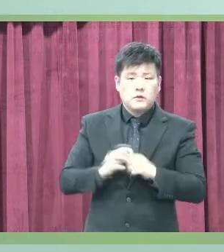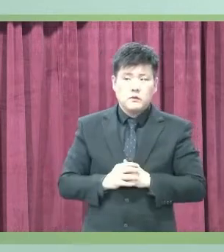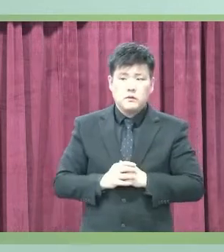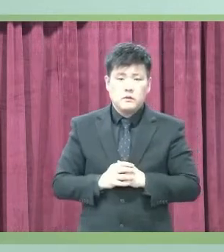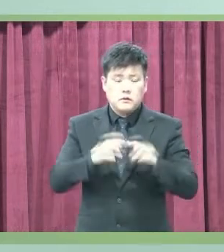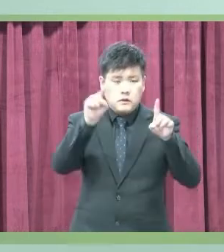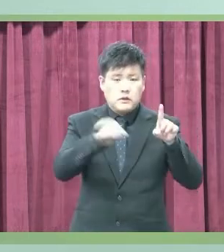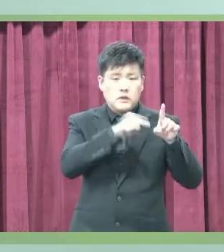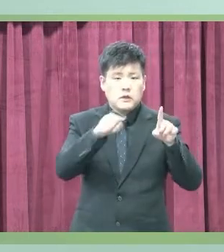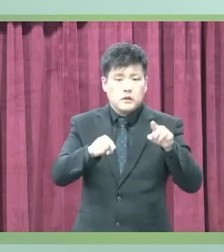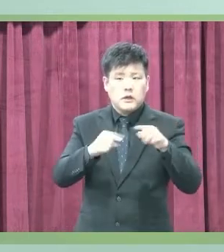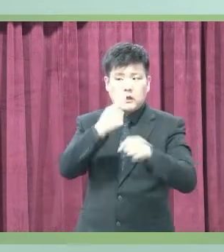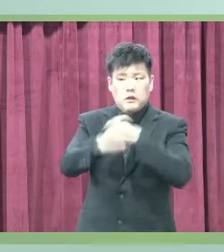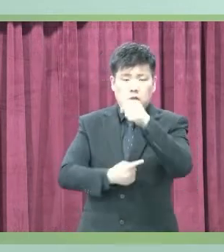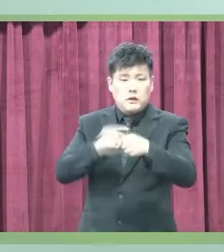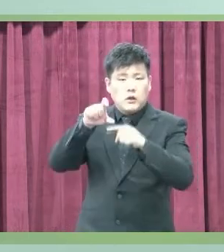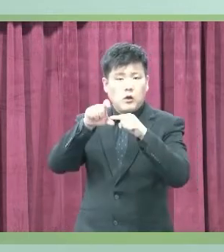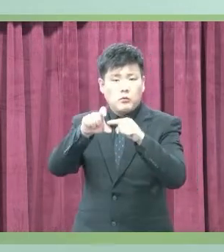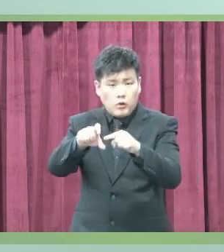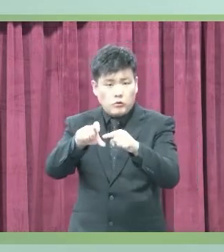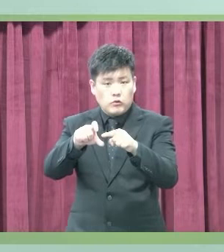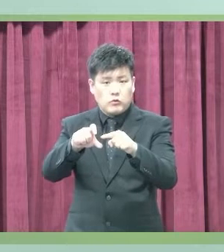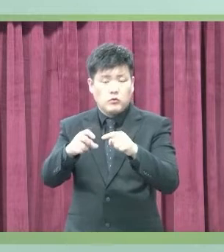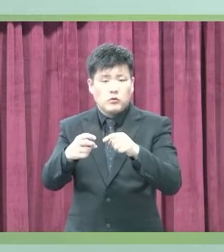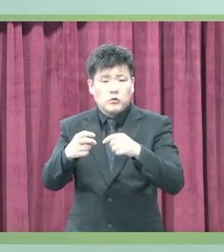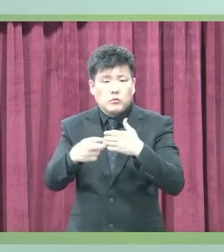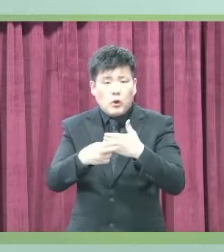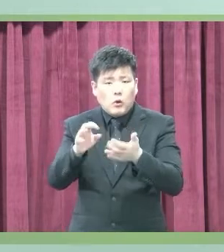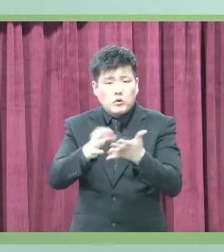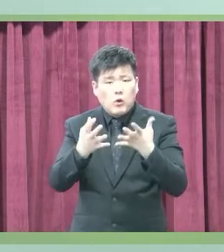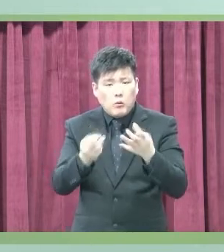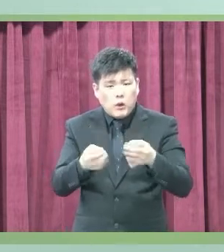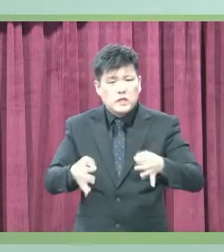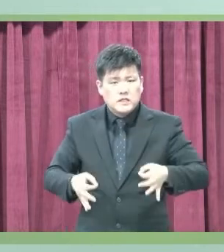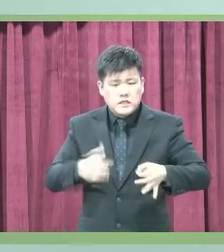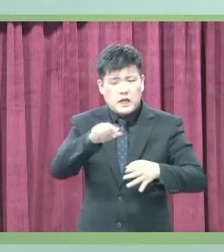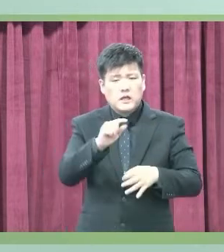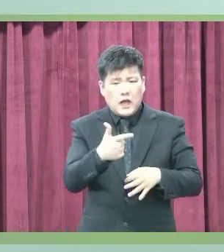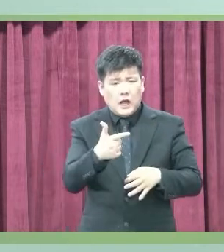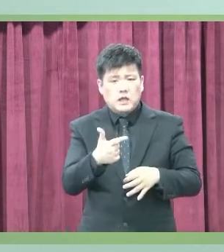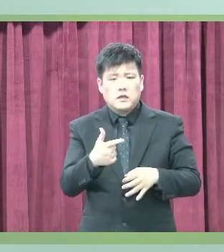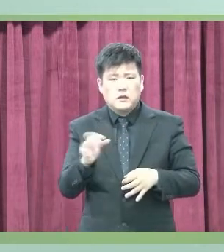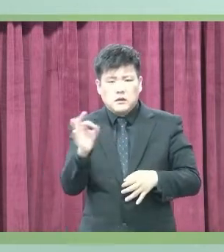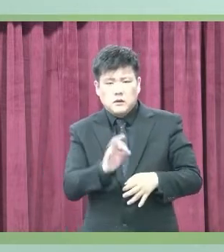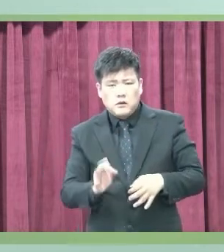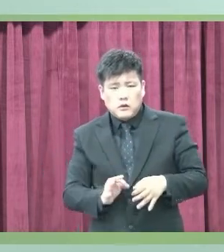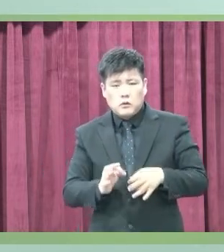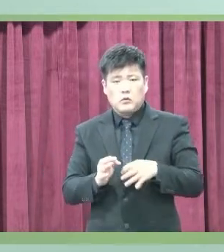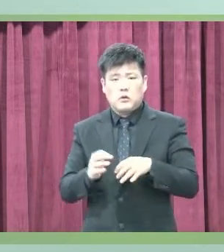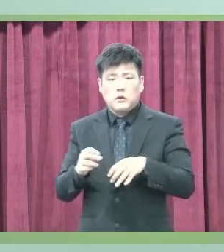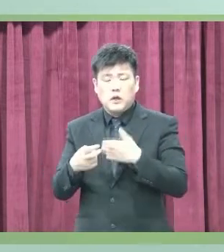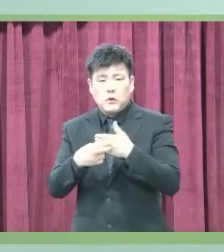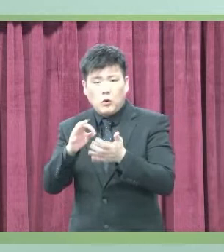1인당 연평균 외래일수가 높은 장애 유형은 신장, 간, 장루요로 장애 순이고 낮은 장애 유형은